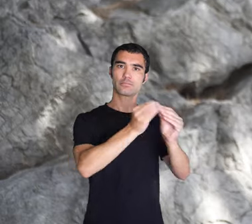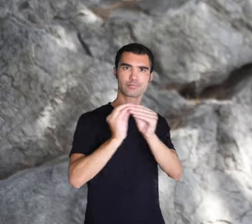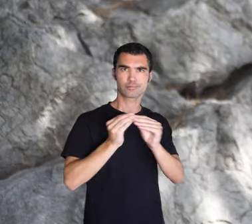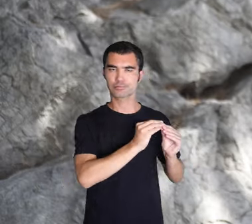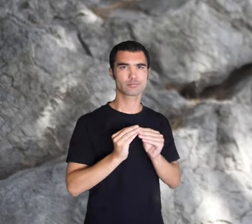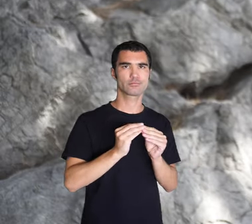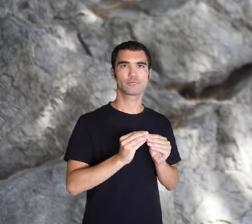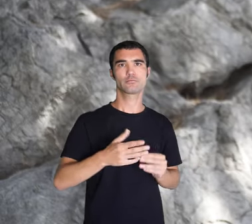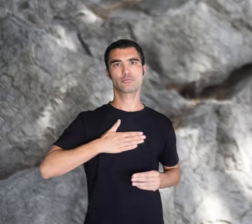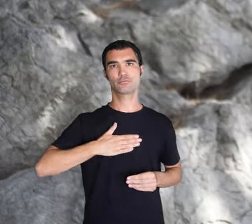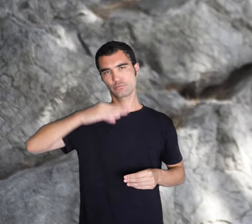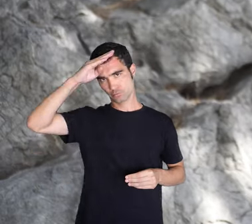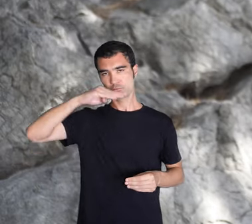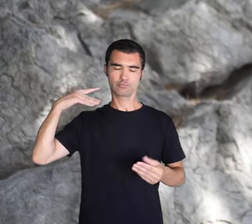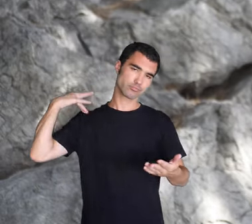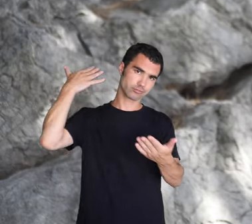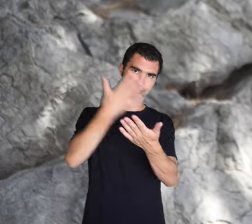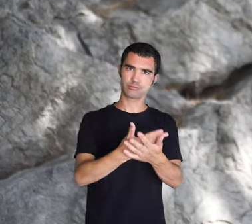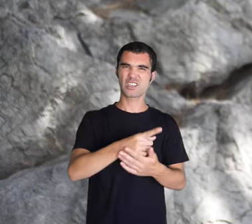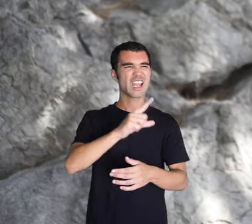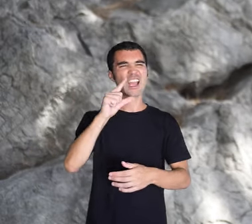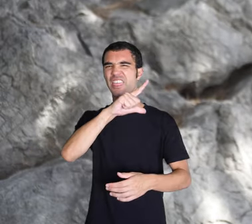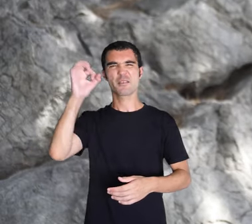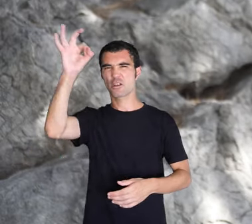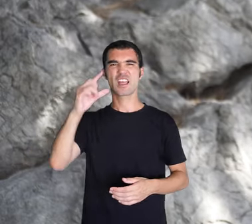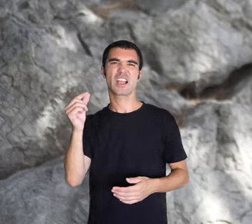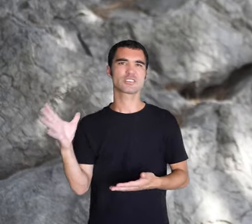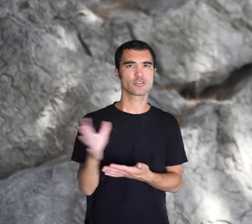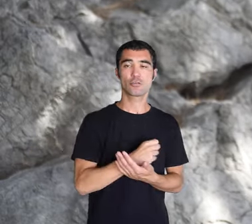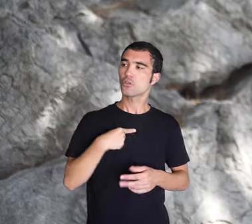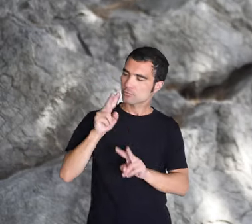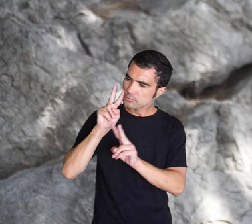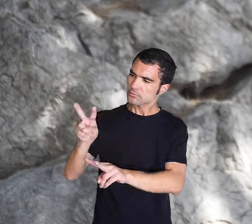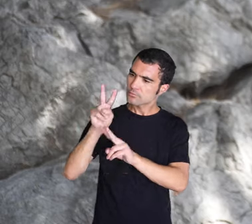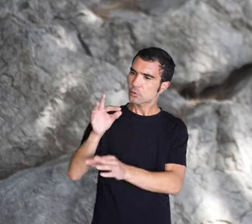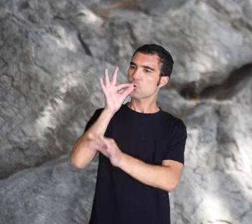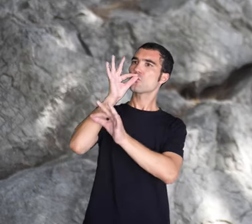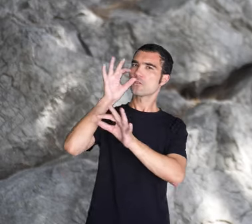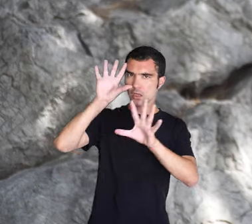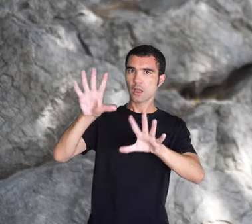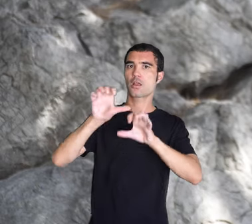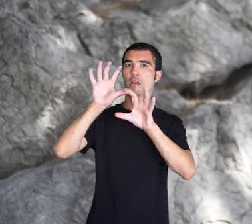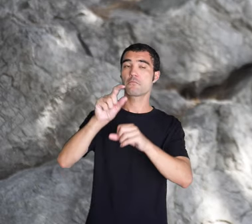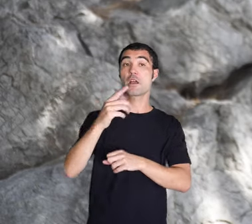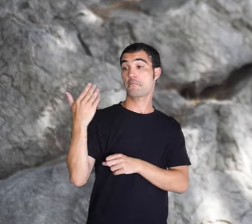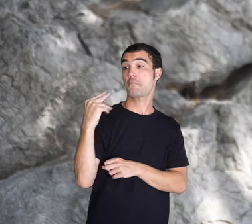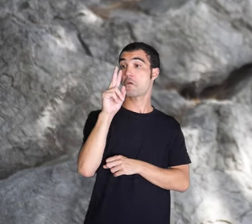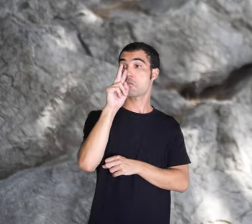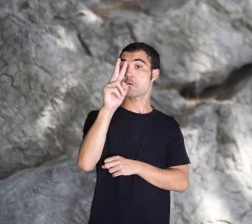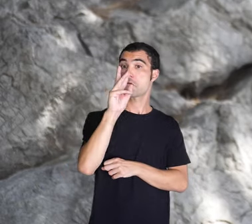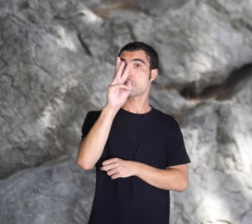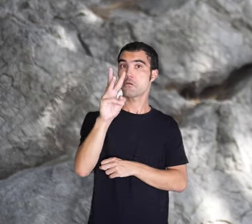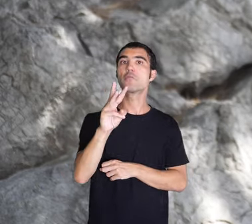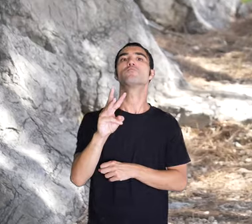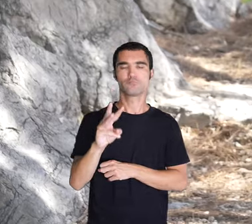ara mon pare, pràcticament el 100%, sí que jo anava aprenent, però sí que fa 2-3 anys que ja era